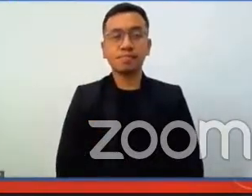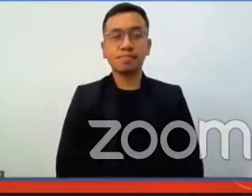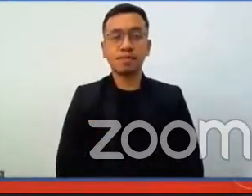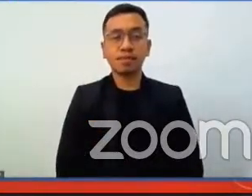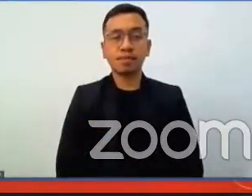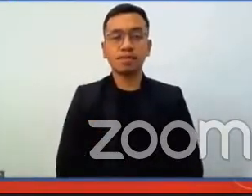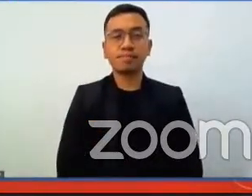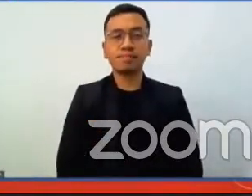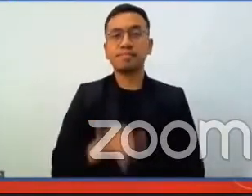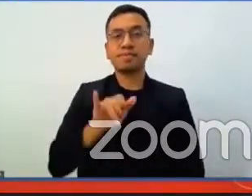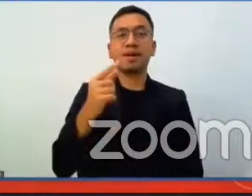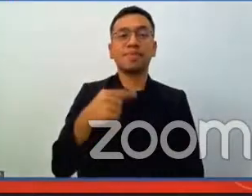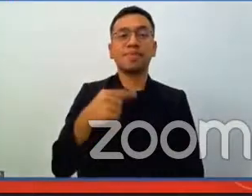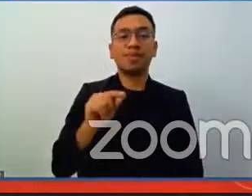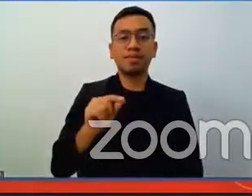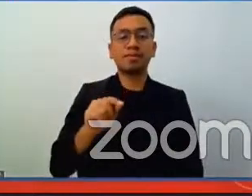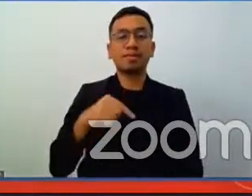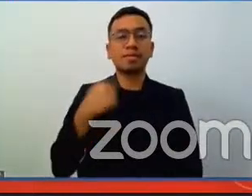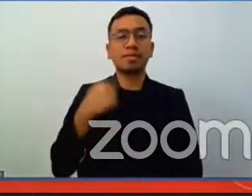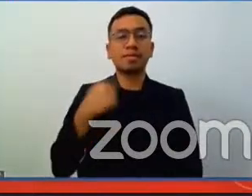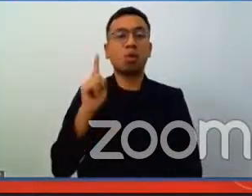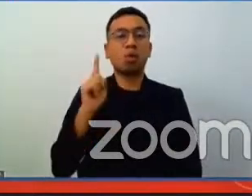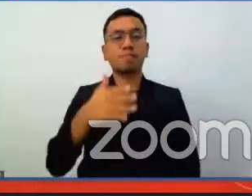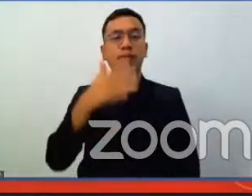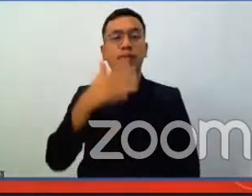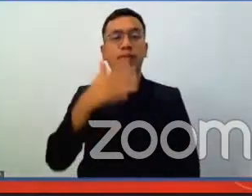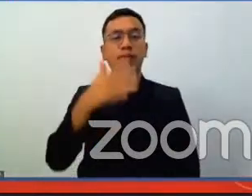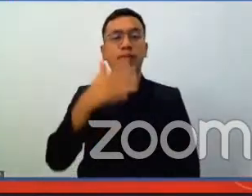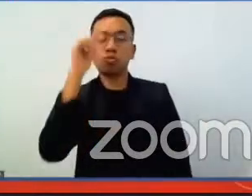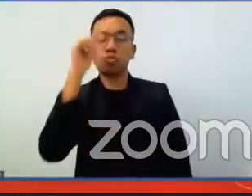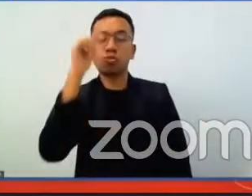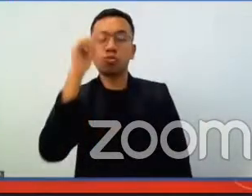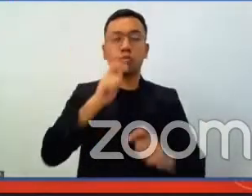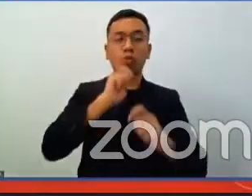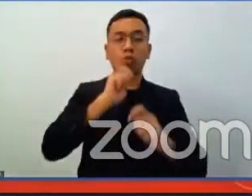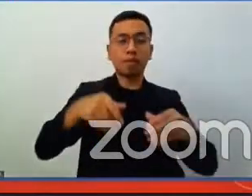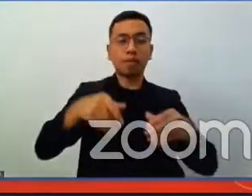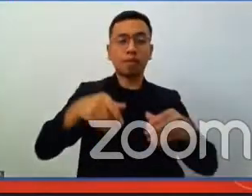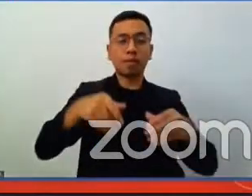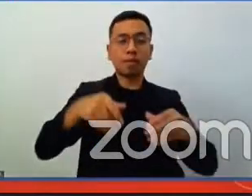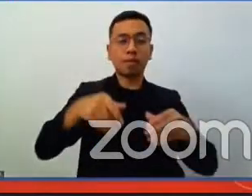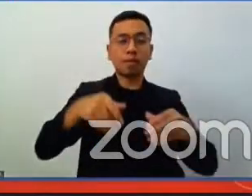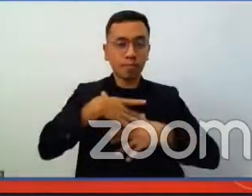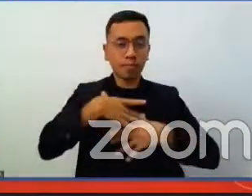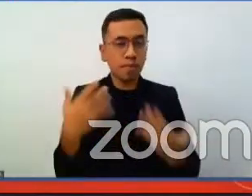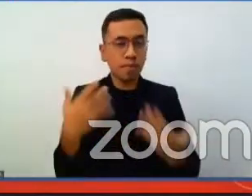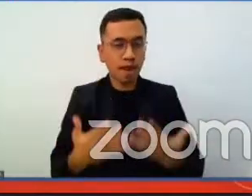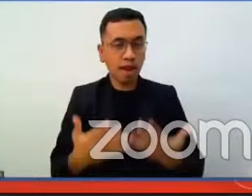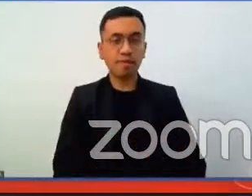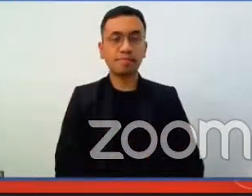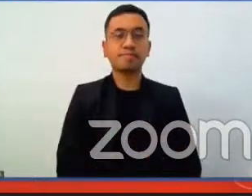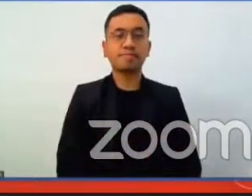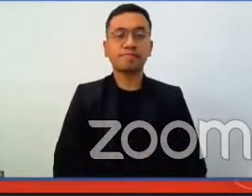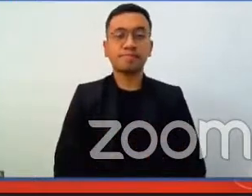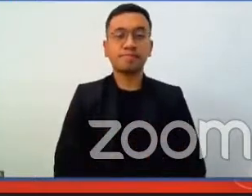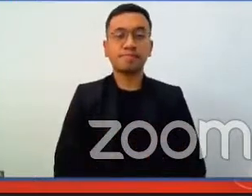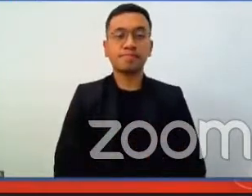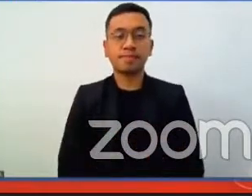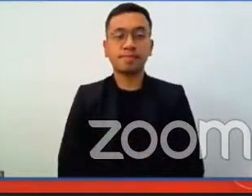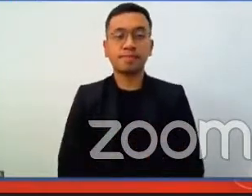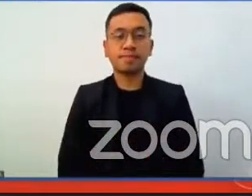perlu kita perhatikan juga adalah bagaimana kita menyusun bahan ajar yang menarik. Nah, seperti yang saya paparkan